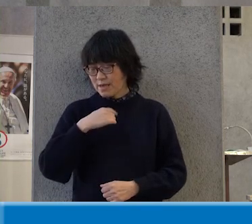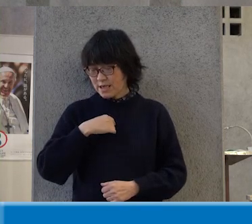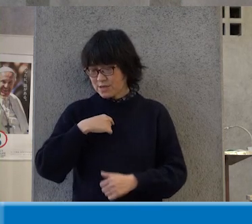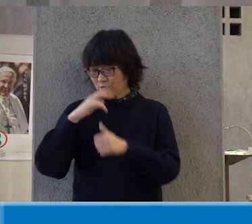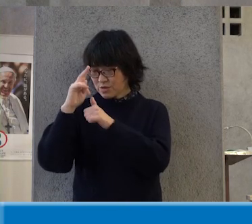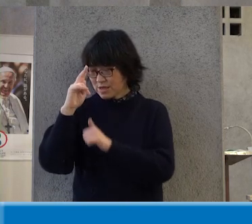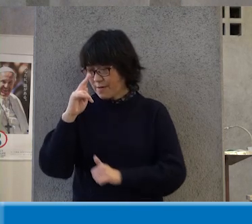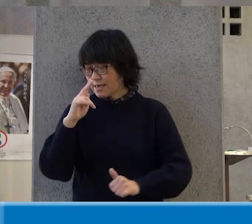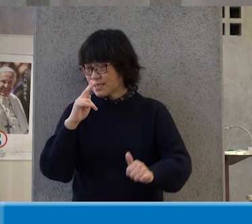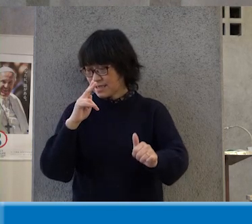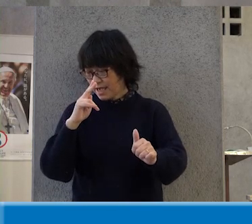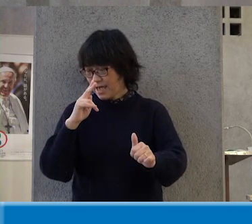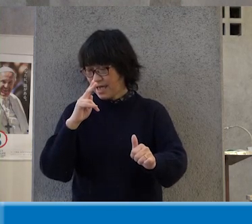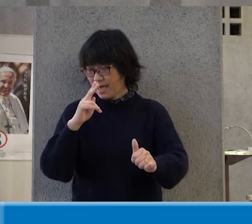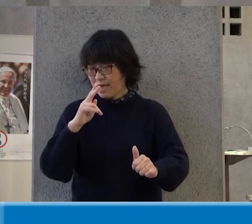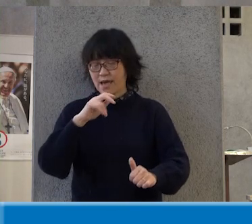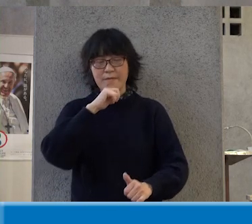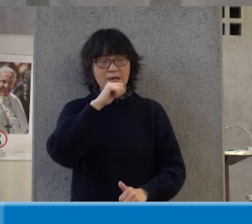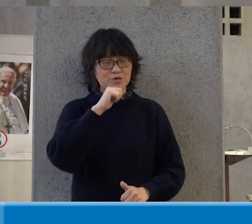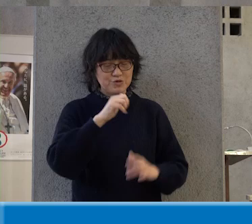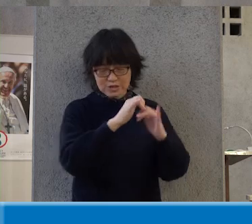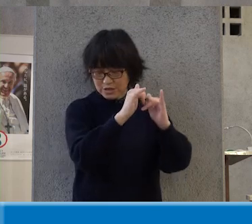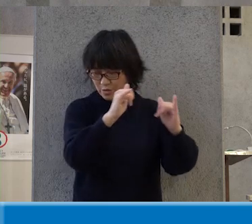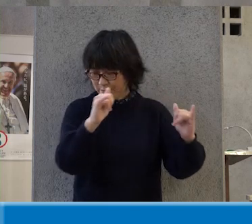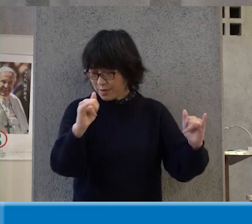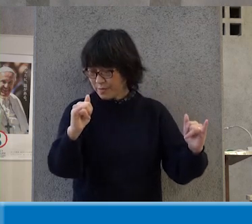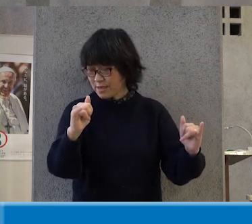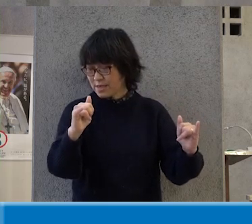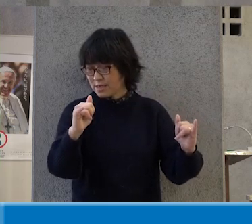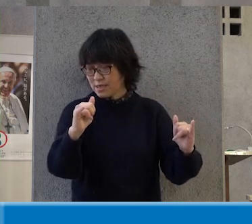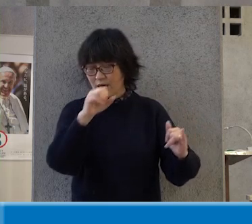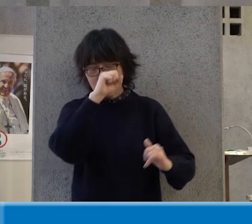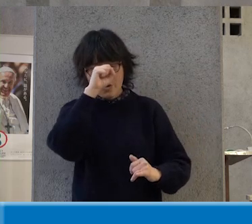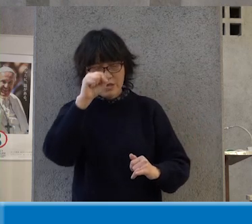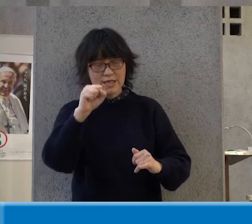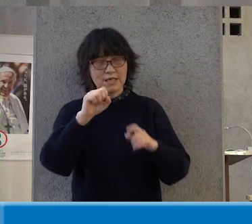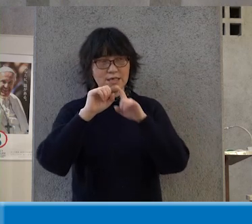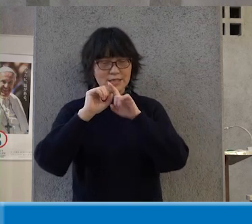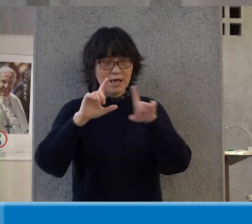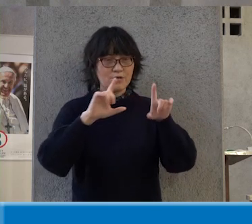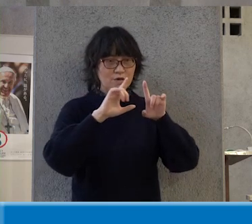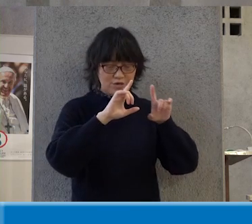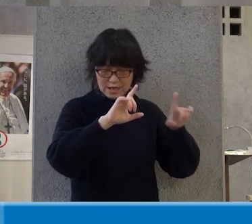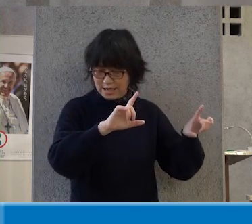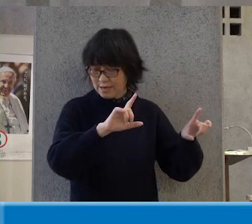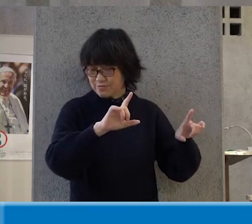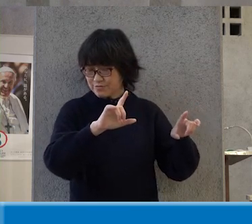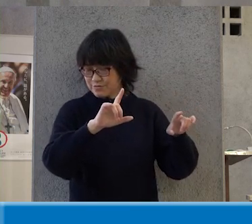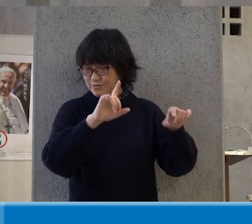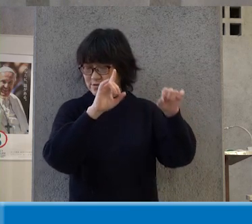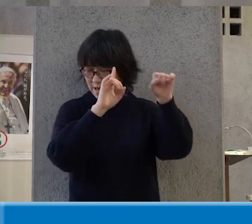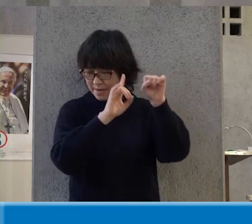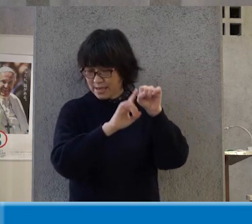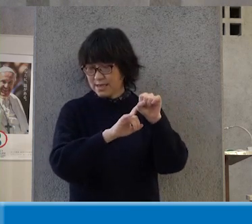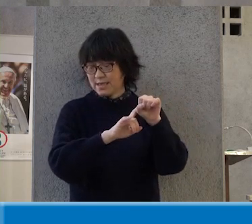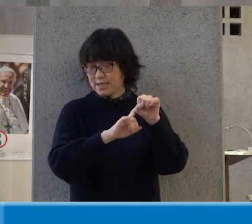私を遣わして貧しい人に良い知らせを伝えさせるために、